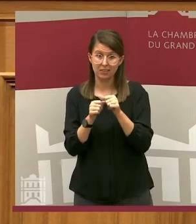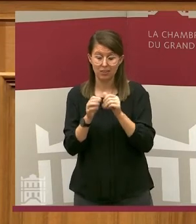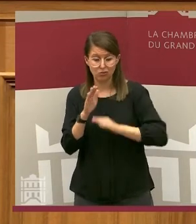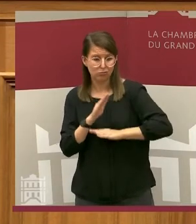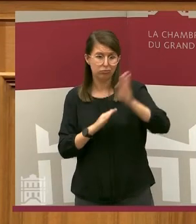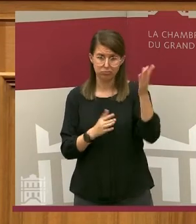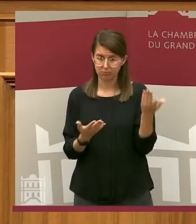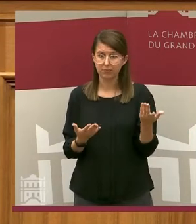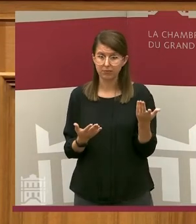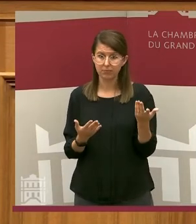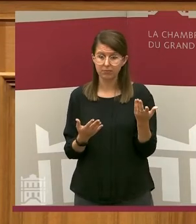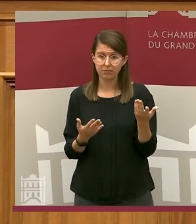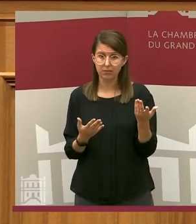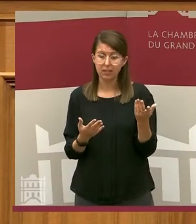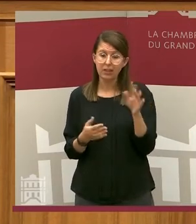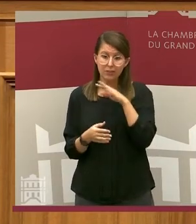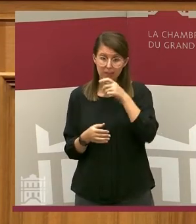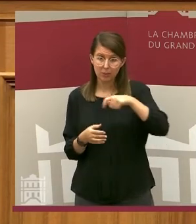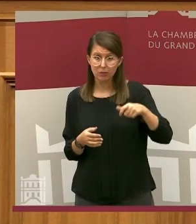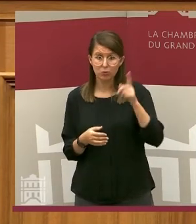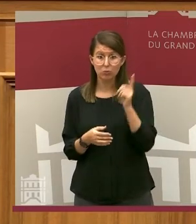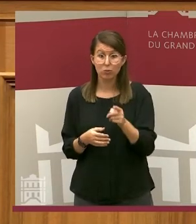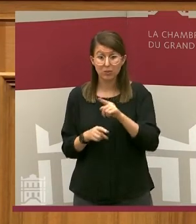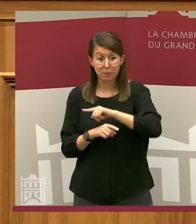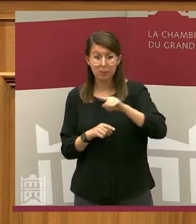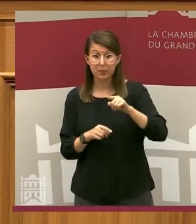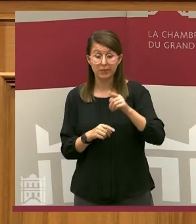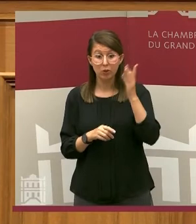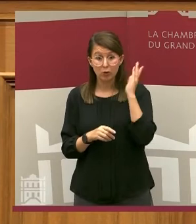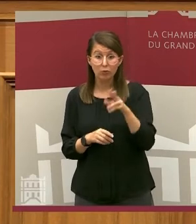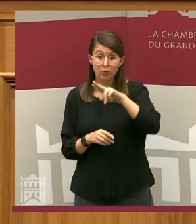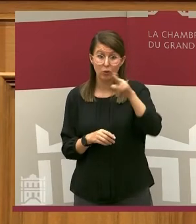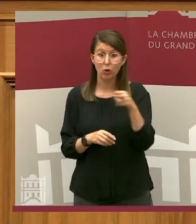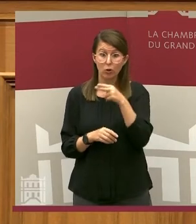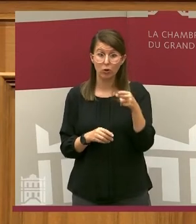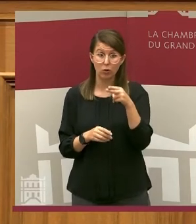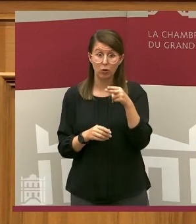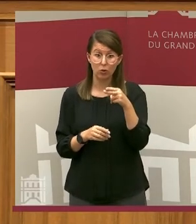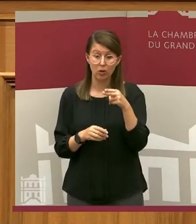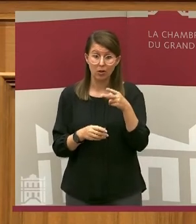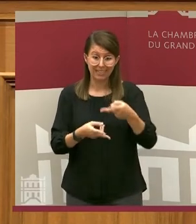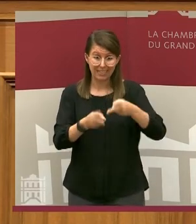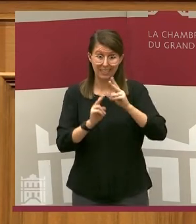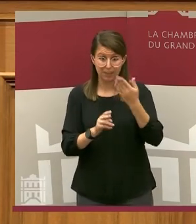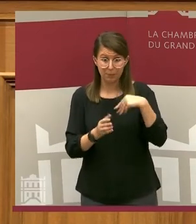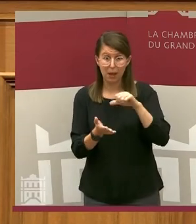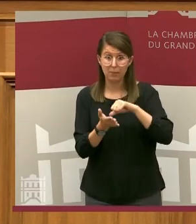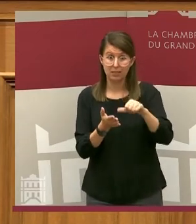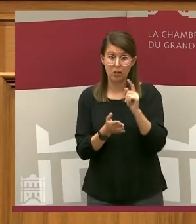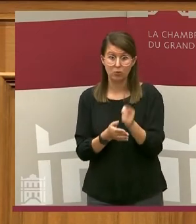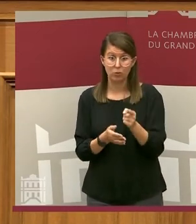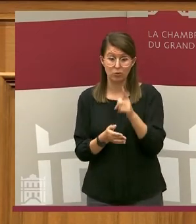geklommen. Verschiedene Leute mussten bis zu 500 Euro per Prädemont mehr bezahlen, wie nach letztem